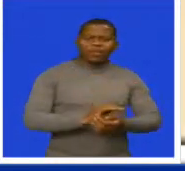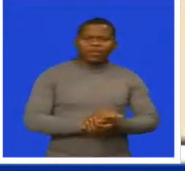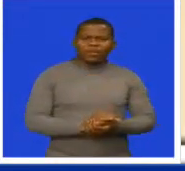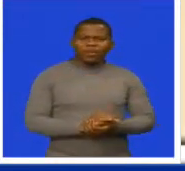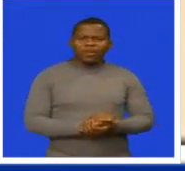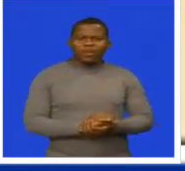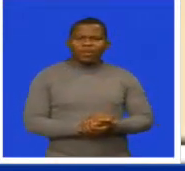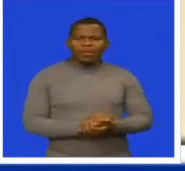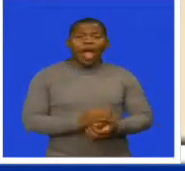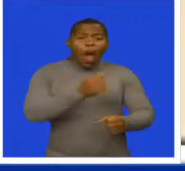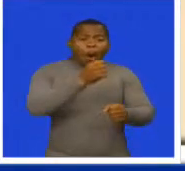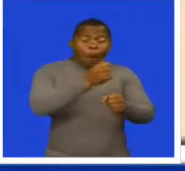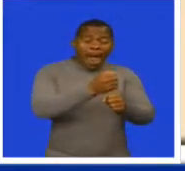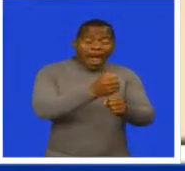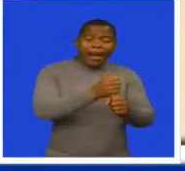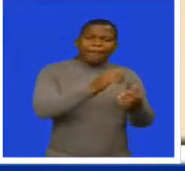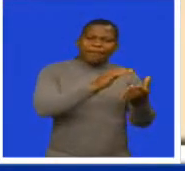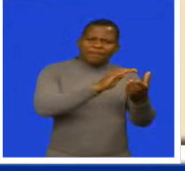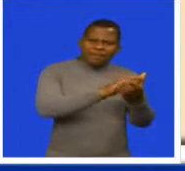ke lesingathi bo integrity